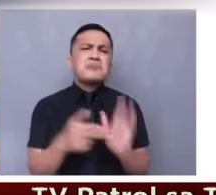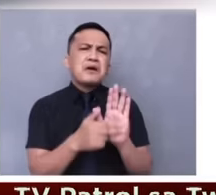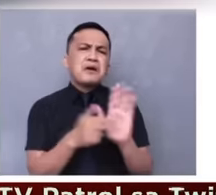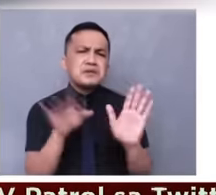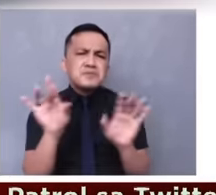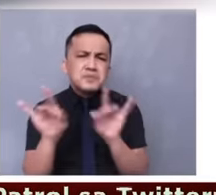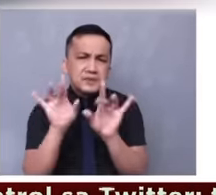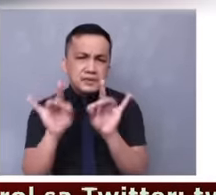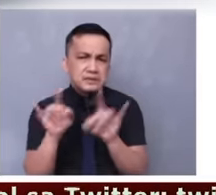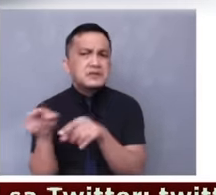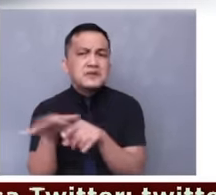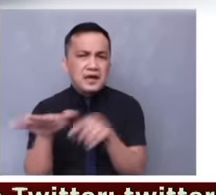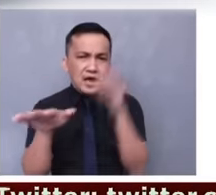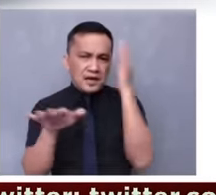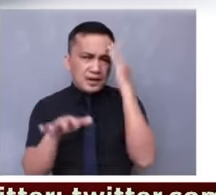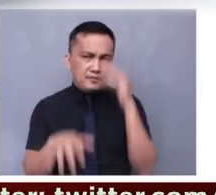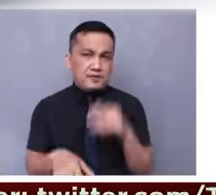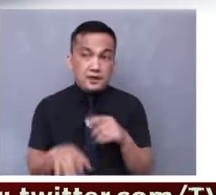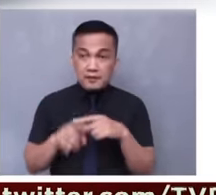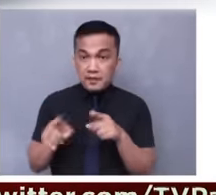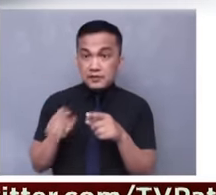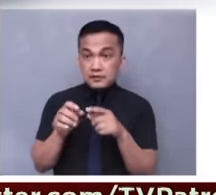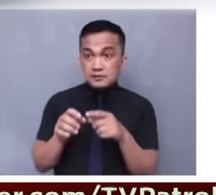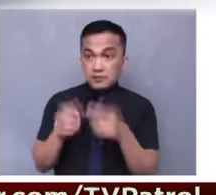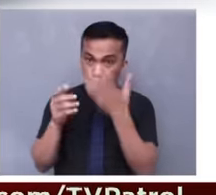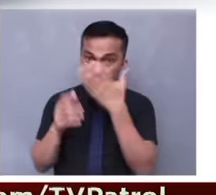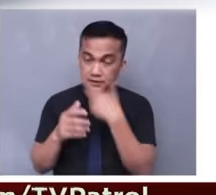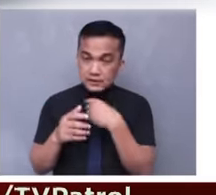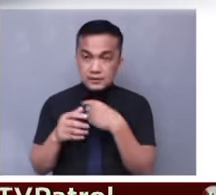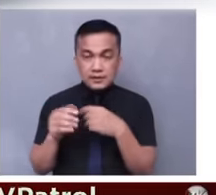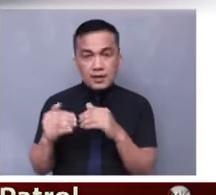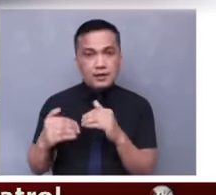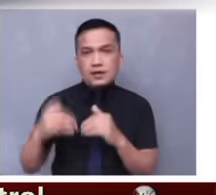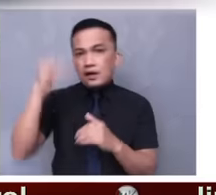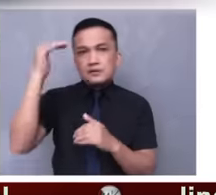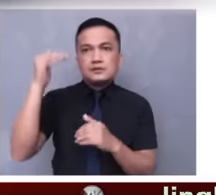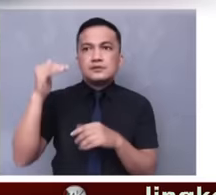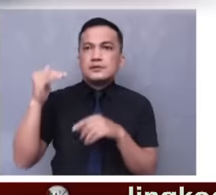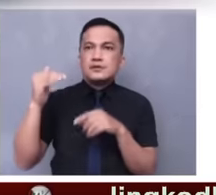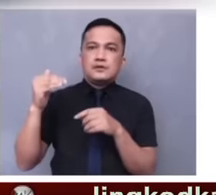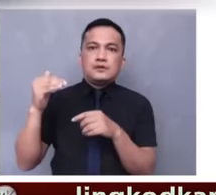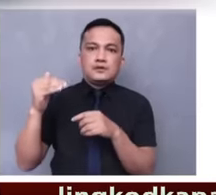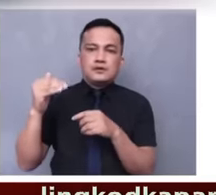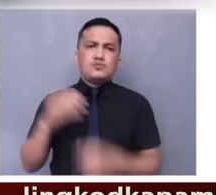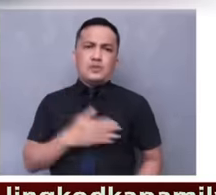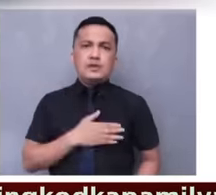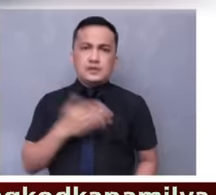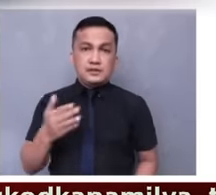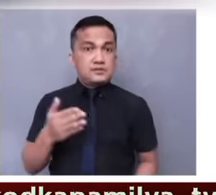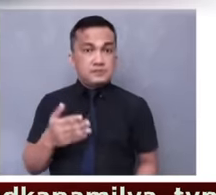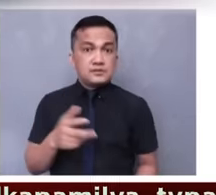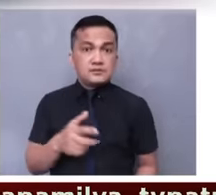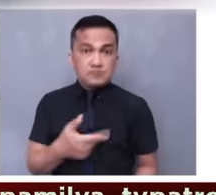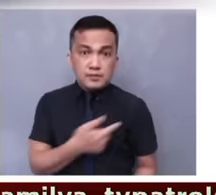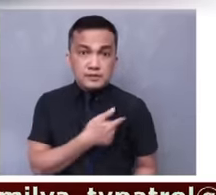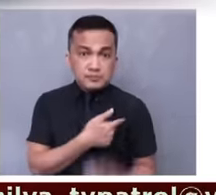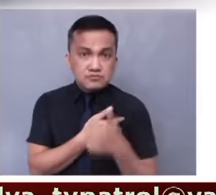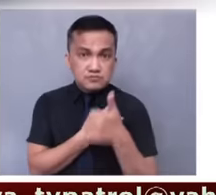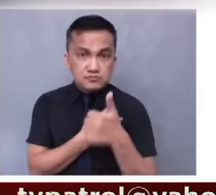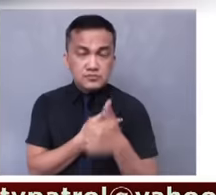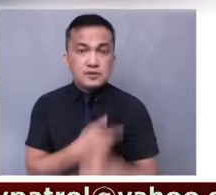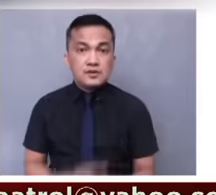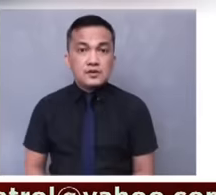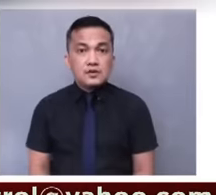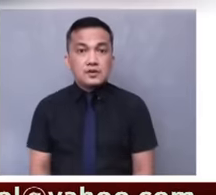yan. Pero maganda po talaga, ang taas na rin naman talaga ng willingness to be vaccinated. Yung mga